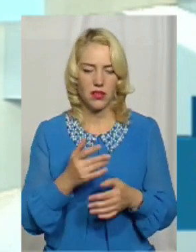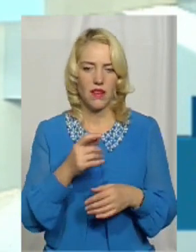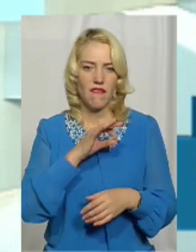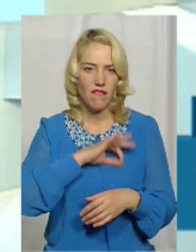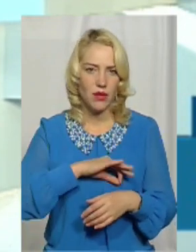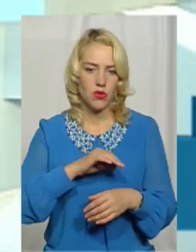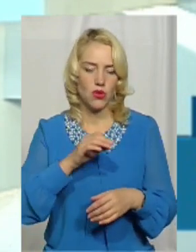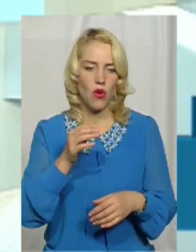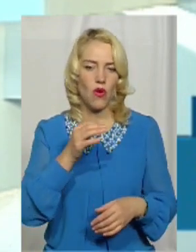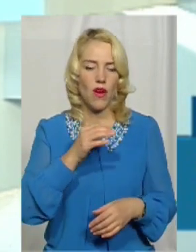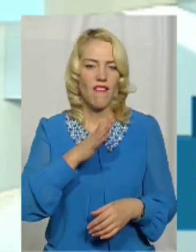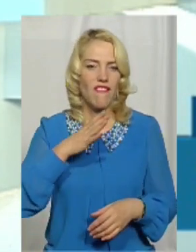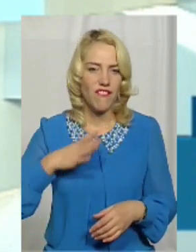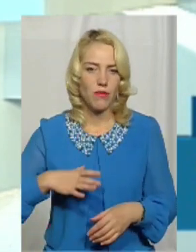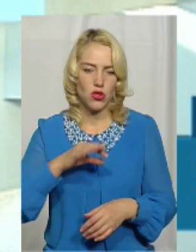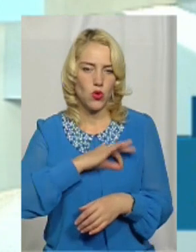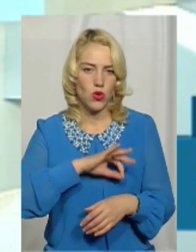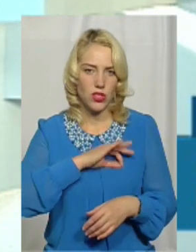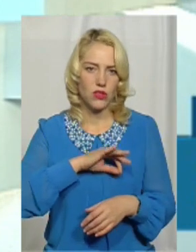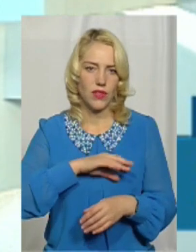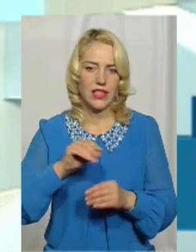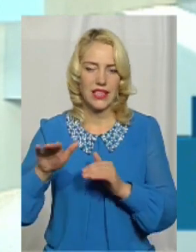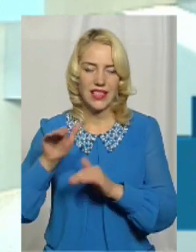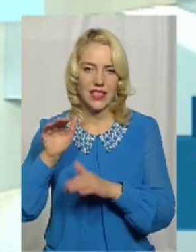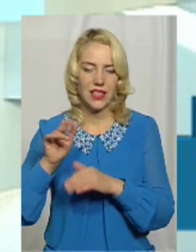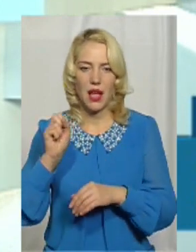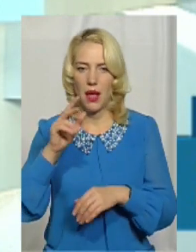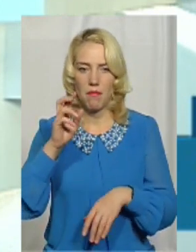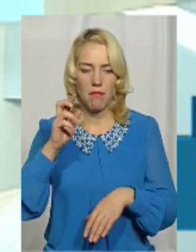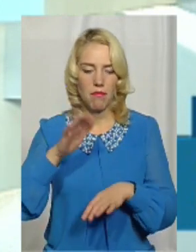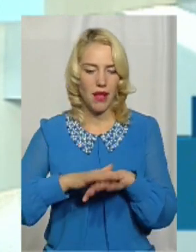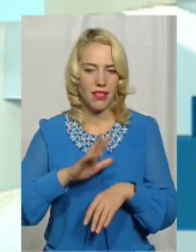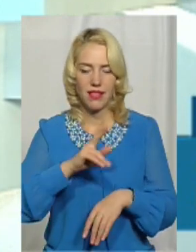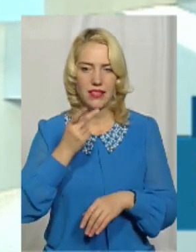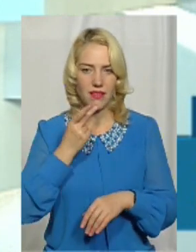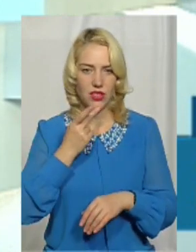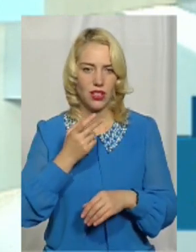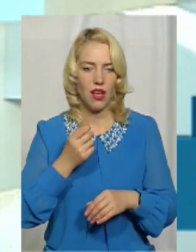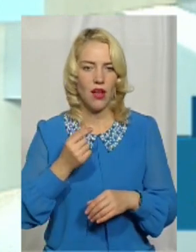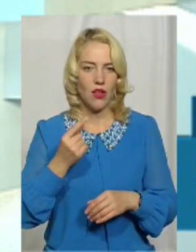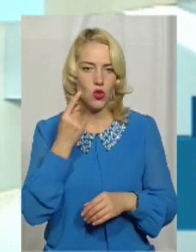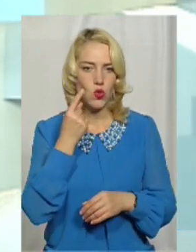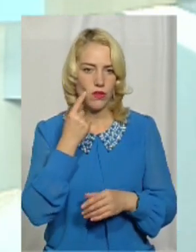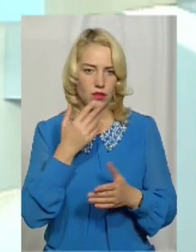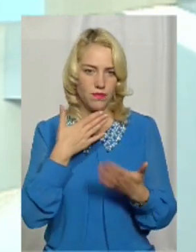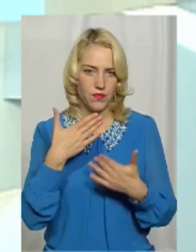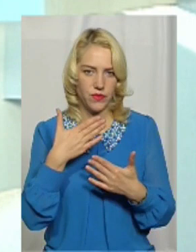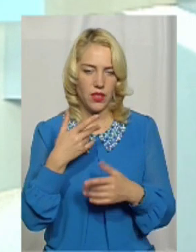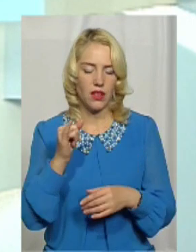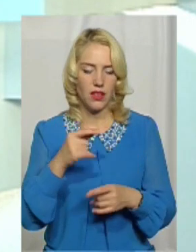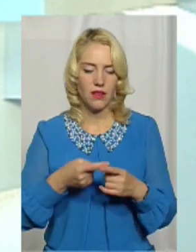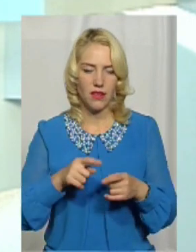вимушені користуватися кредитами, а банки не завжди добросовісно, скажімо, з цього питання ці